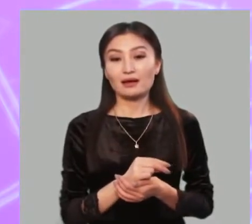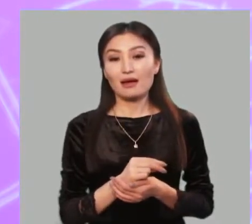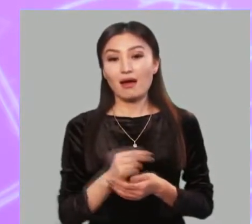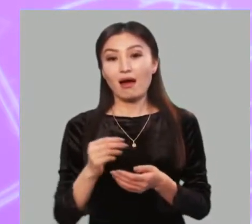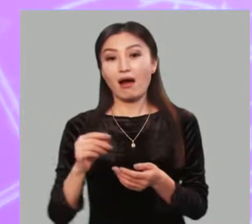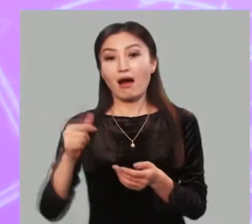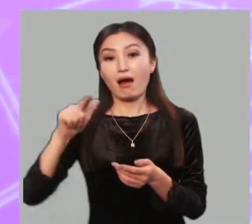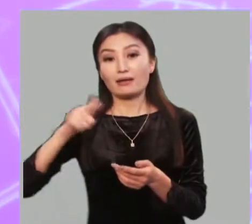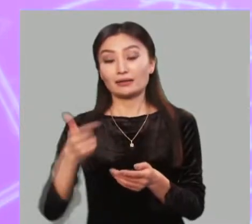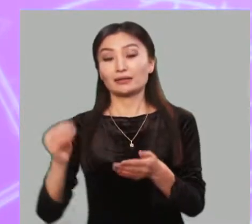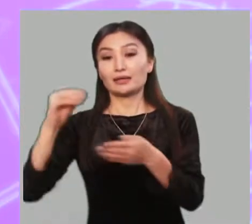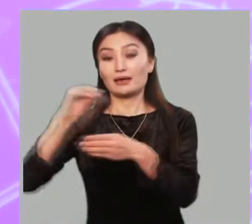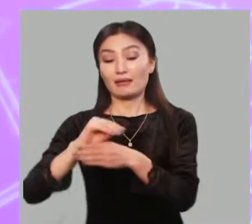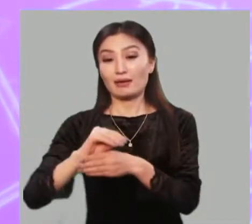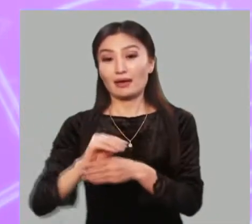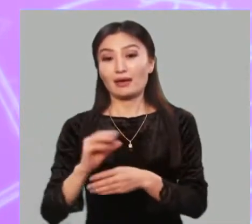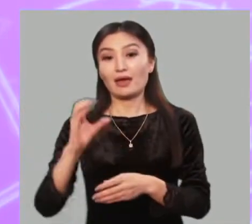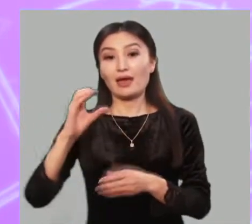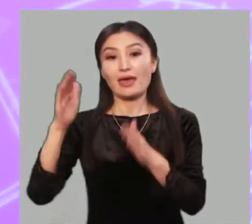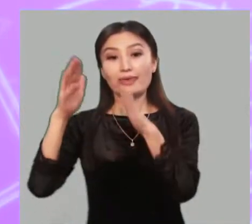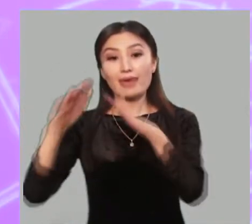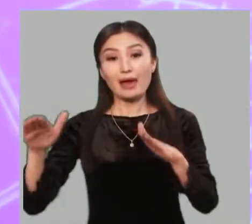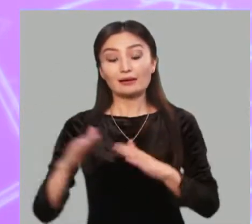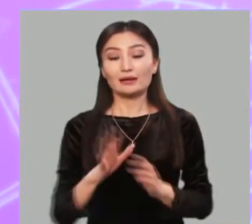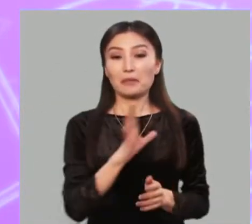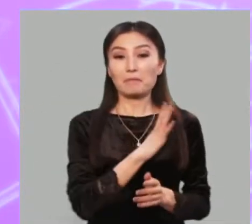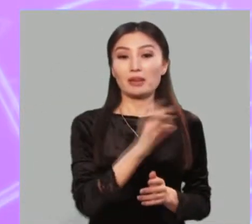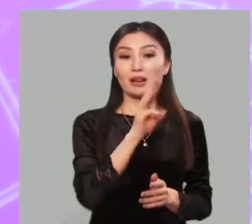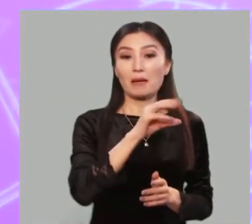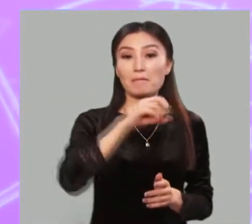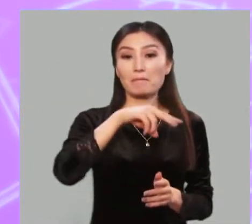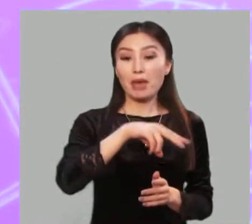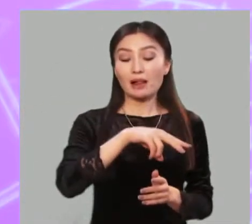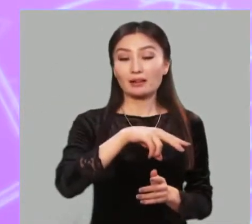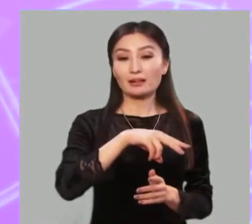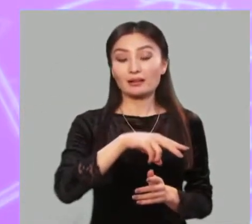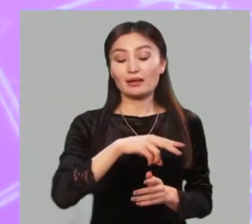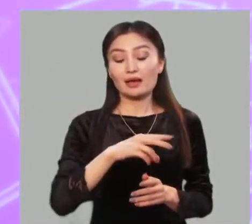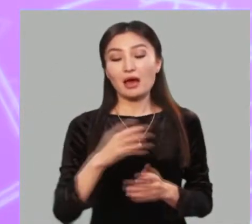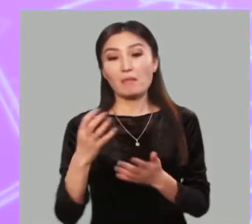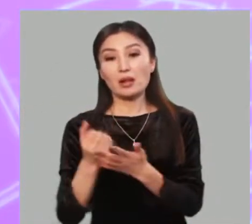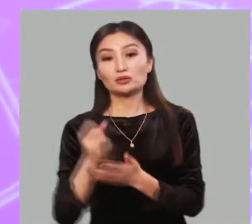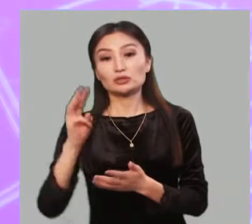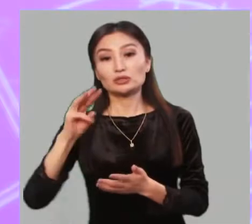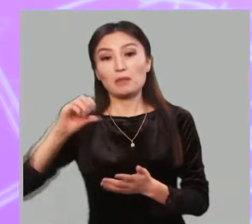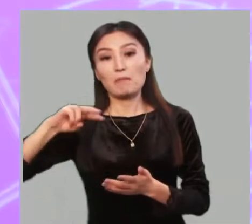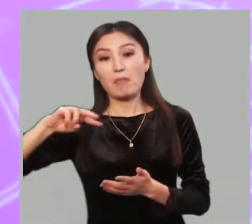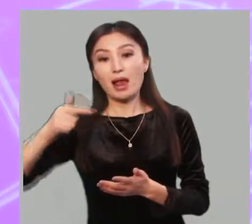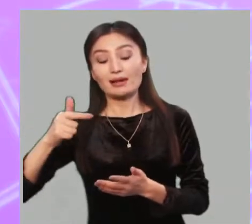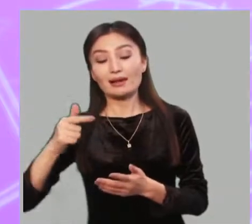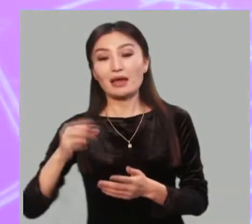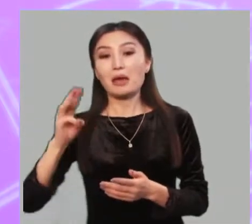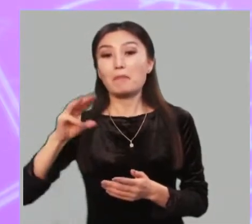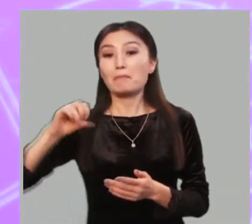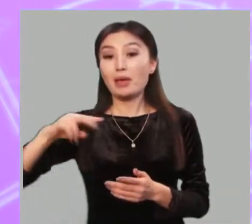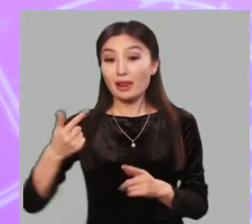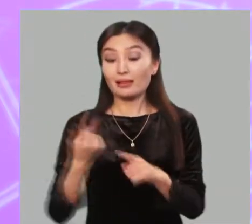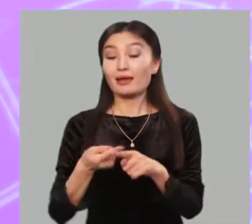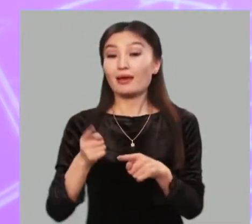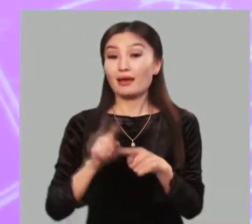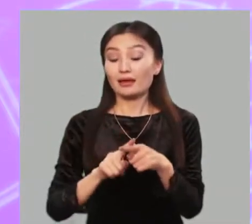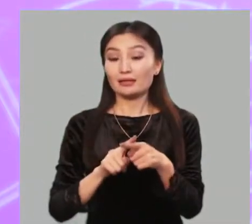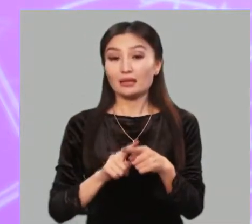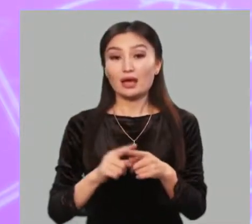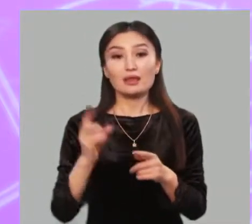получилось ель. Было мел, получилось мель. Мель, ребята,